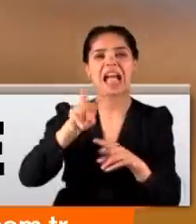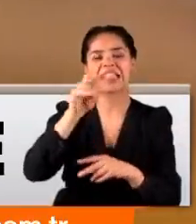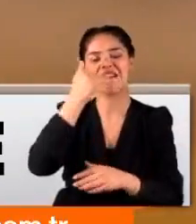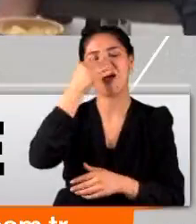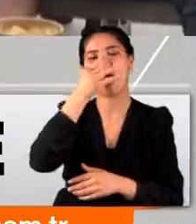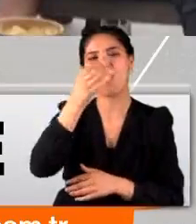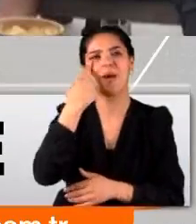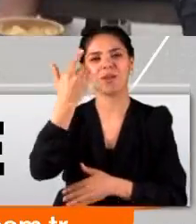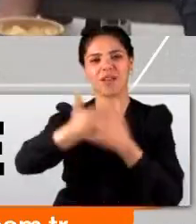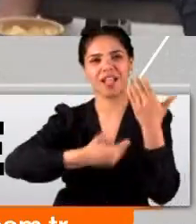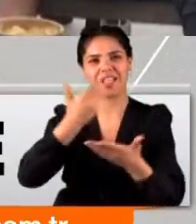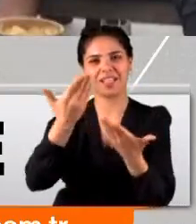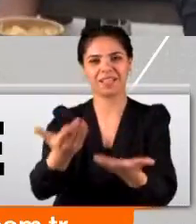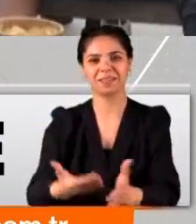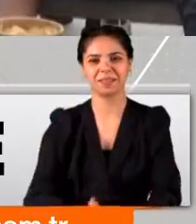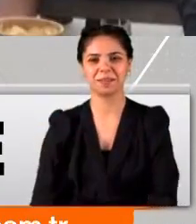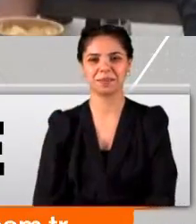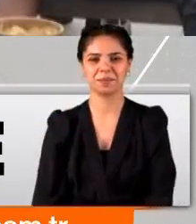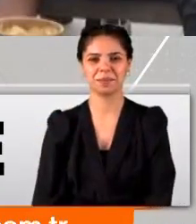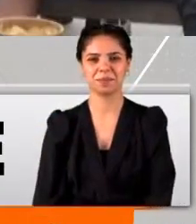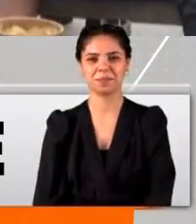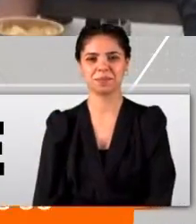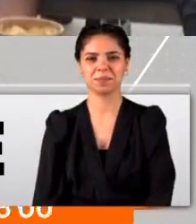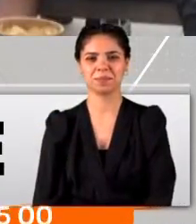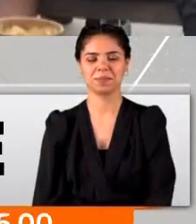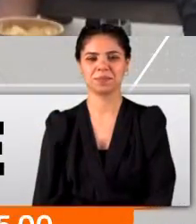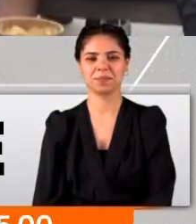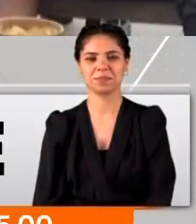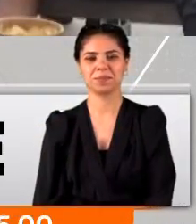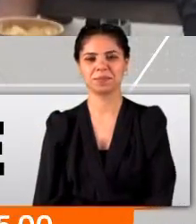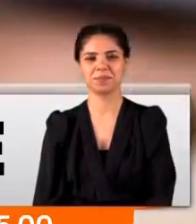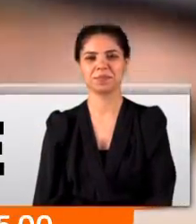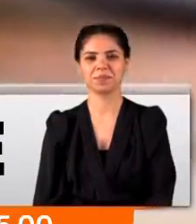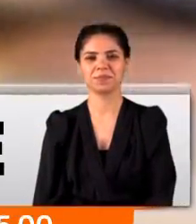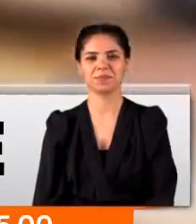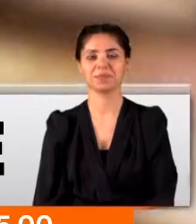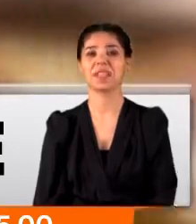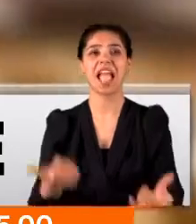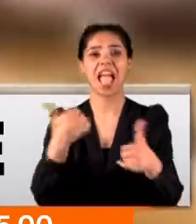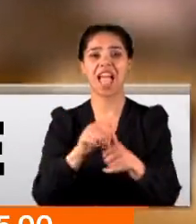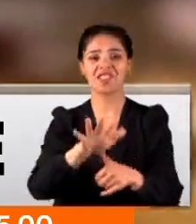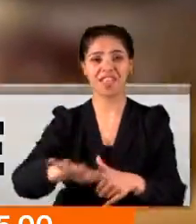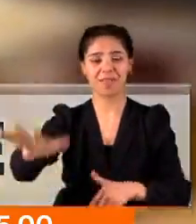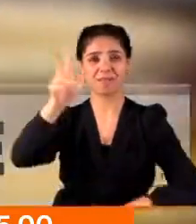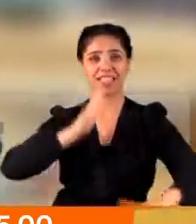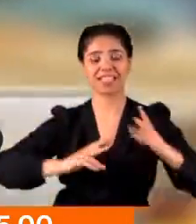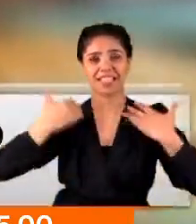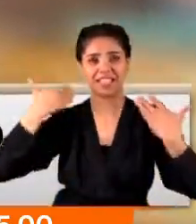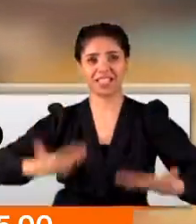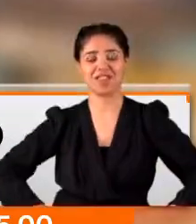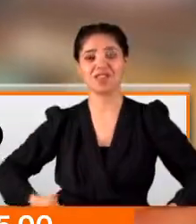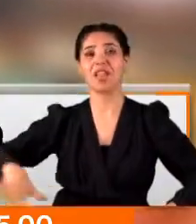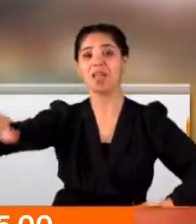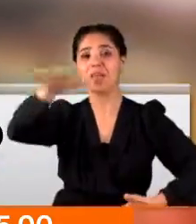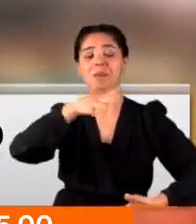Haber'e anlattılar. Ben dedim onu giymezsen dedim, küserim dedim. Biraz trip attım, trip atarak giydirdim. Eşleri o tişörtleri giymeye ikna